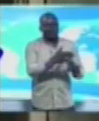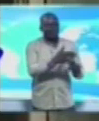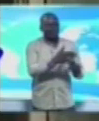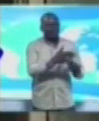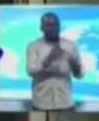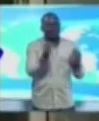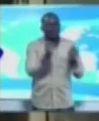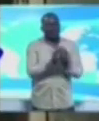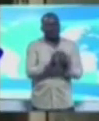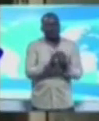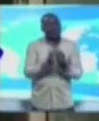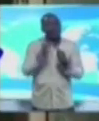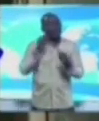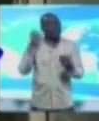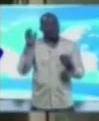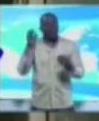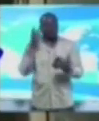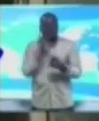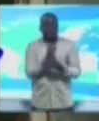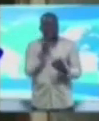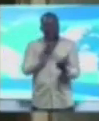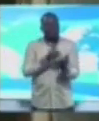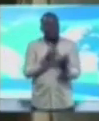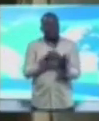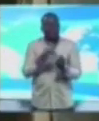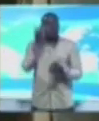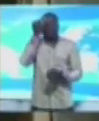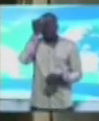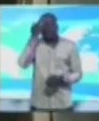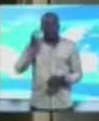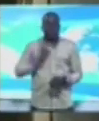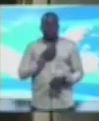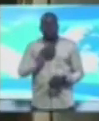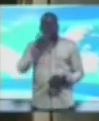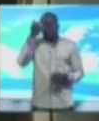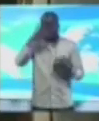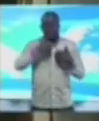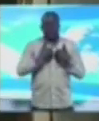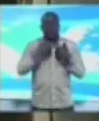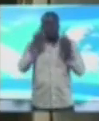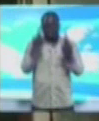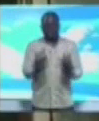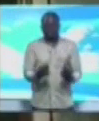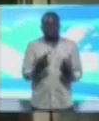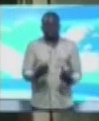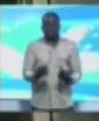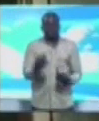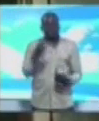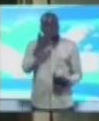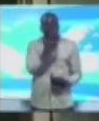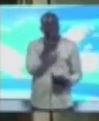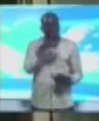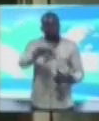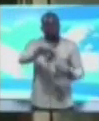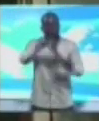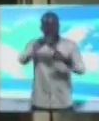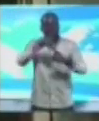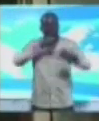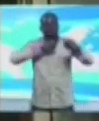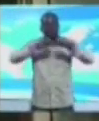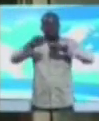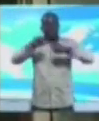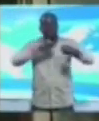les médecins burkinabés leurs connaissances. Nous avons également la présence de trois spécialistes du sport